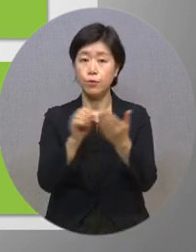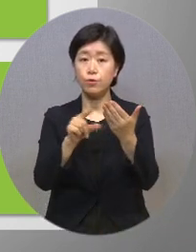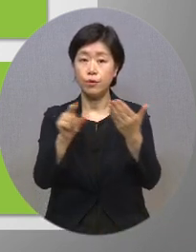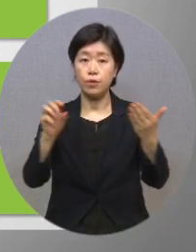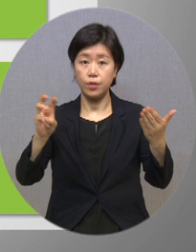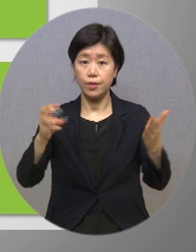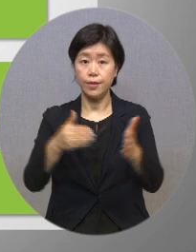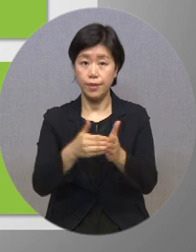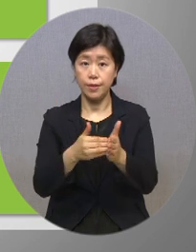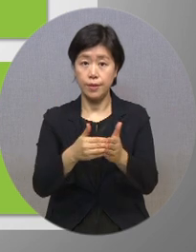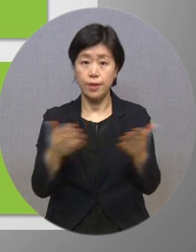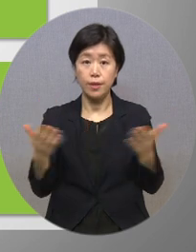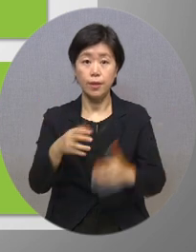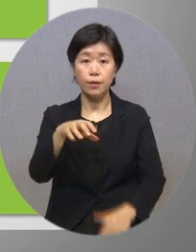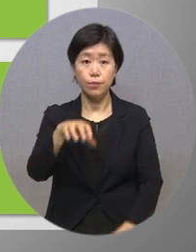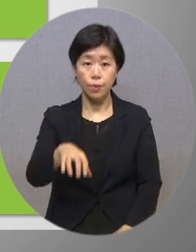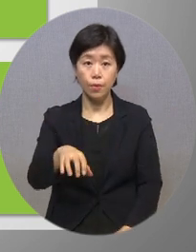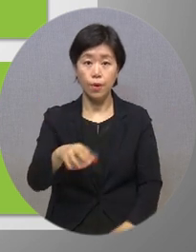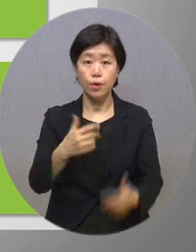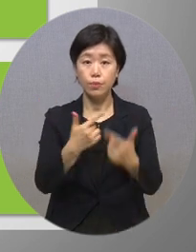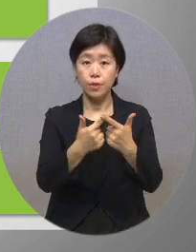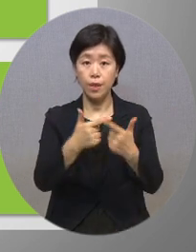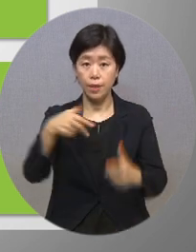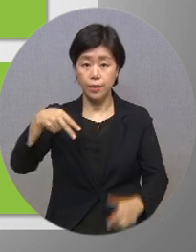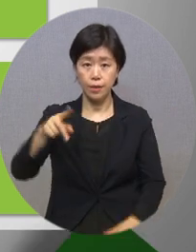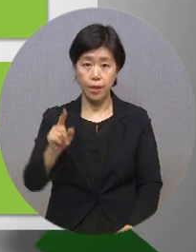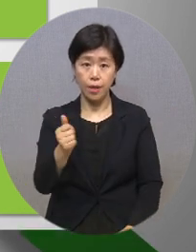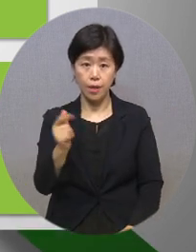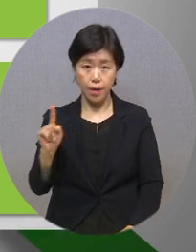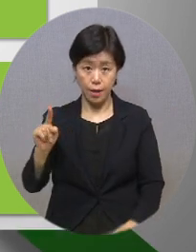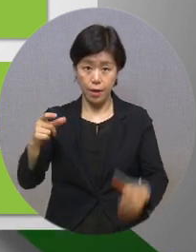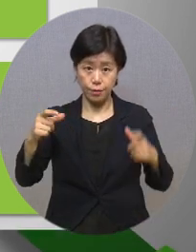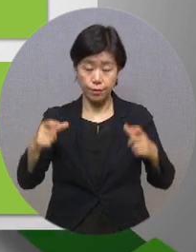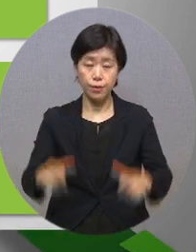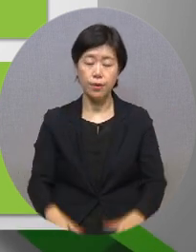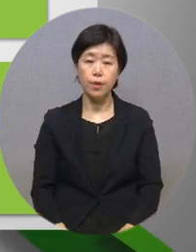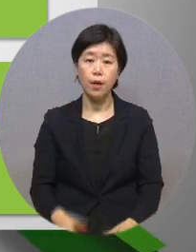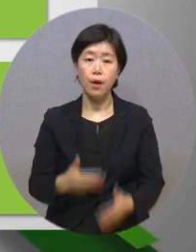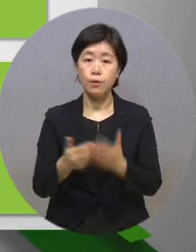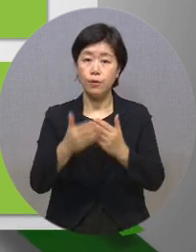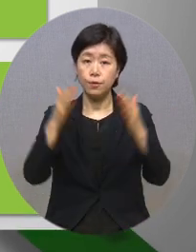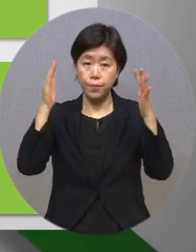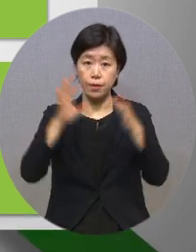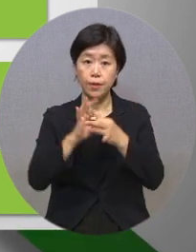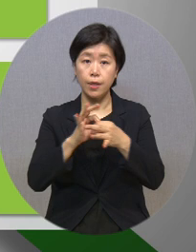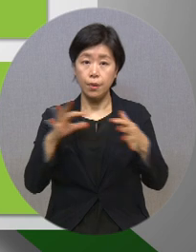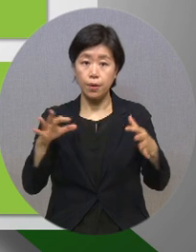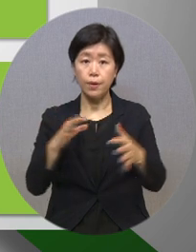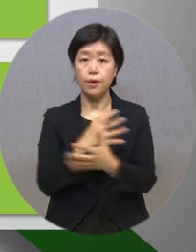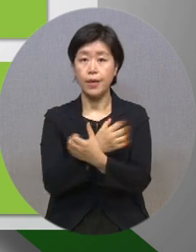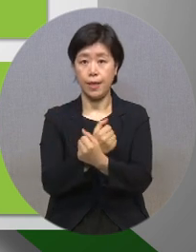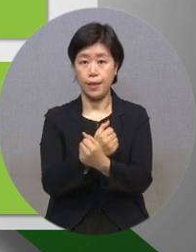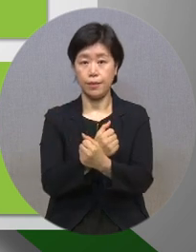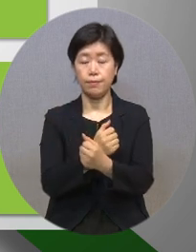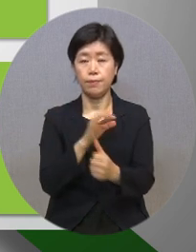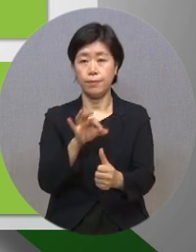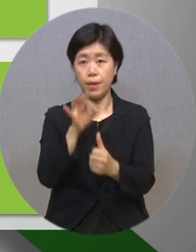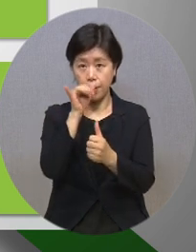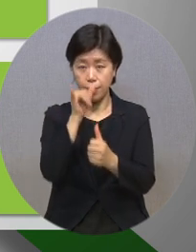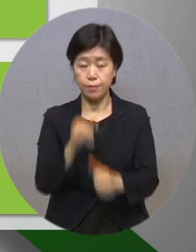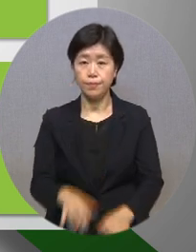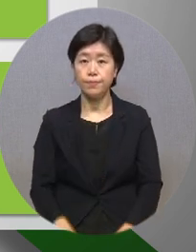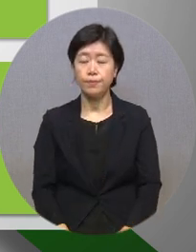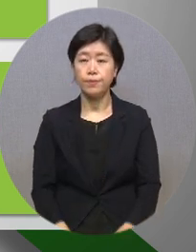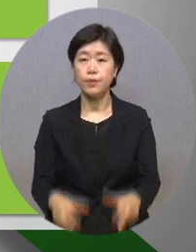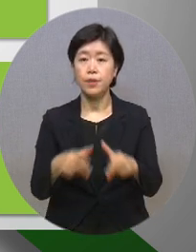30일까지며 근무지는 부산시 사하구입니다. 경력과 학력은 무관하며 계약직을 모집합니다.